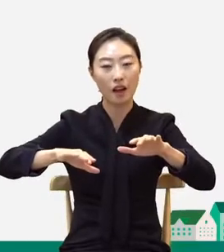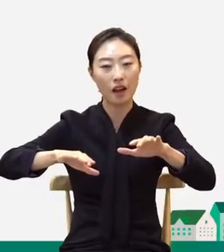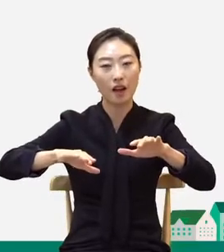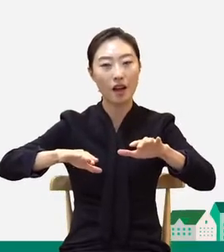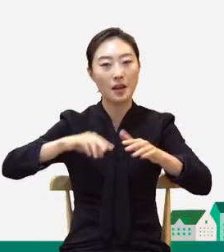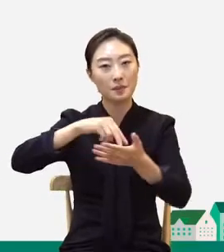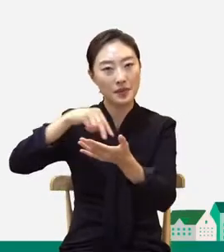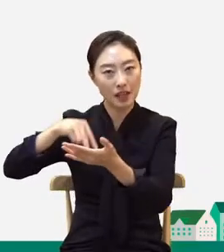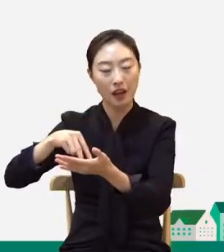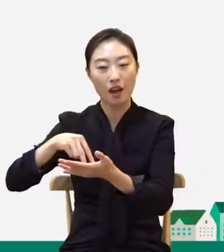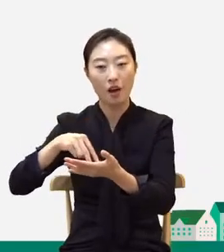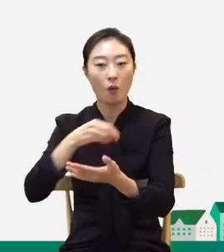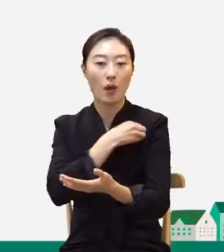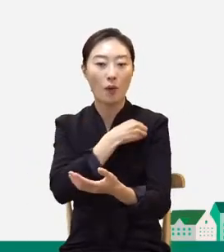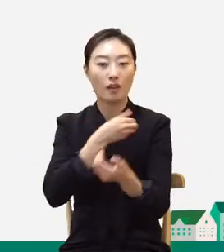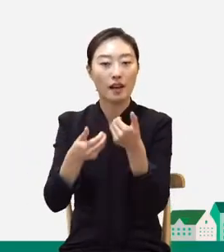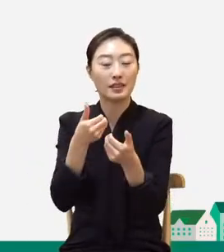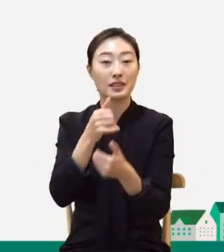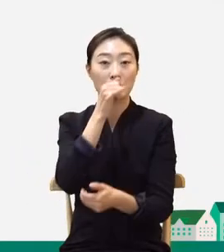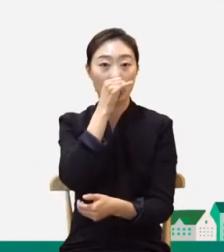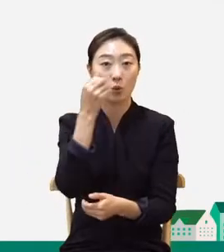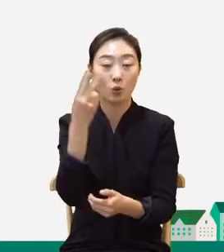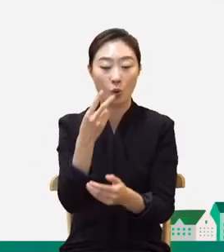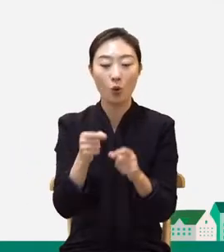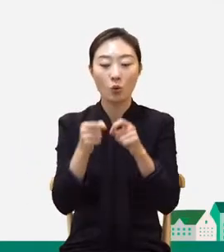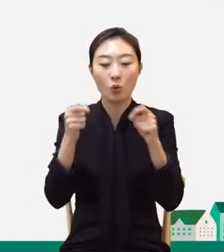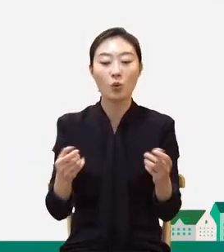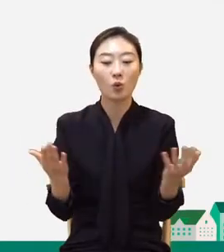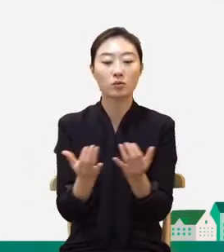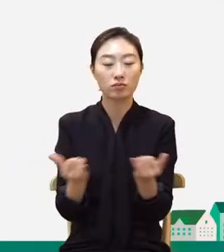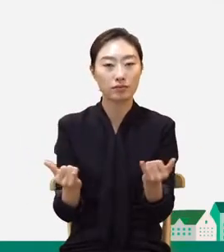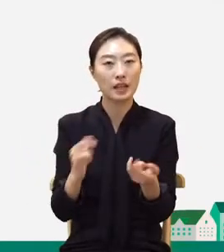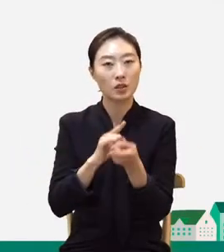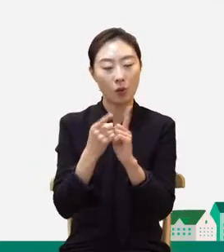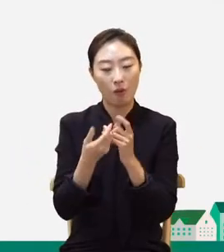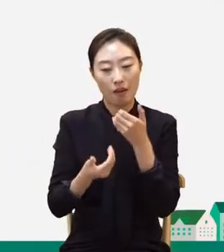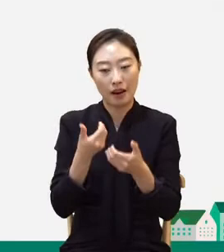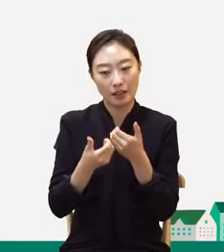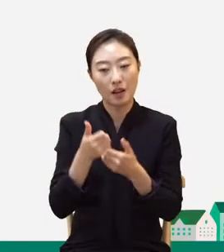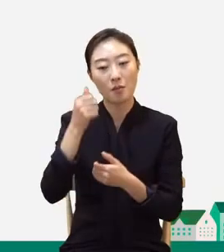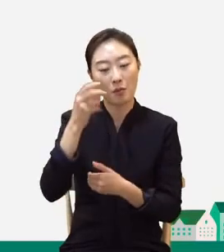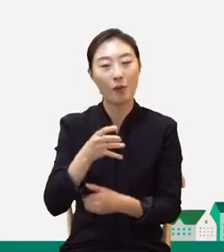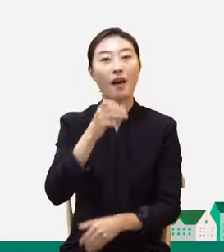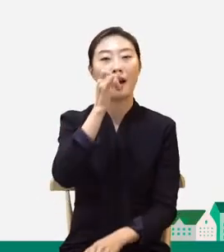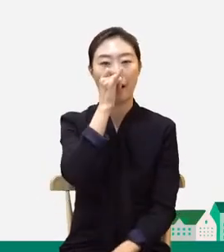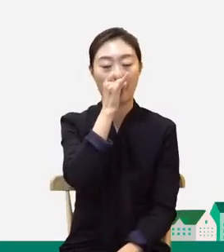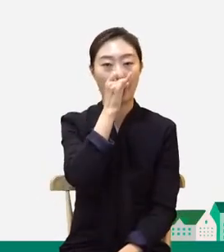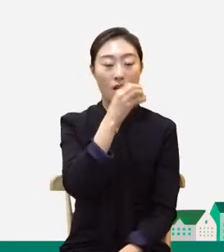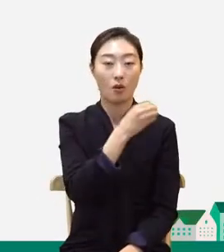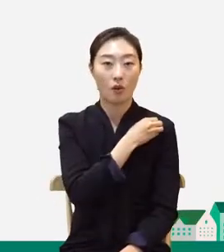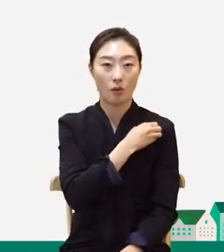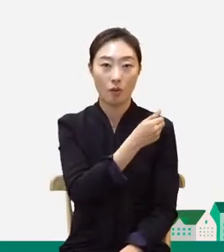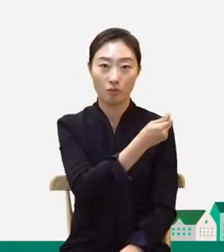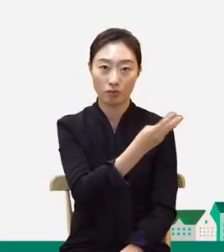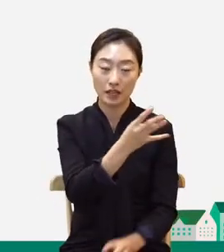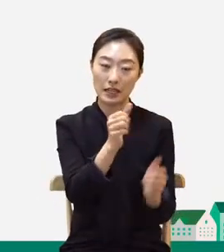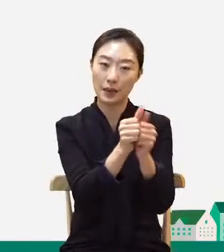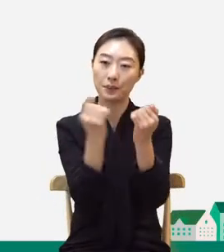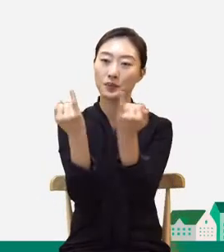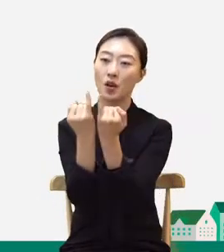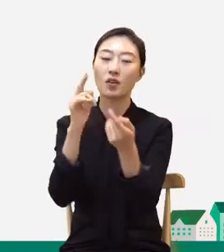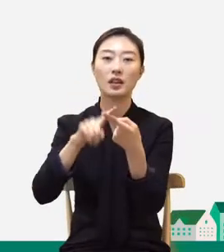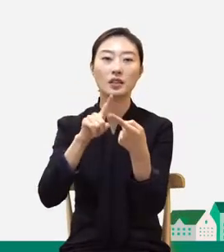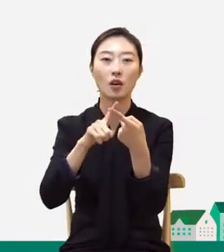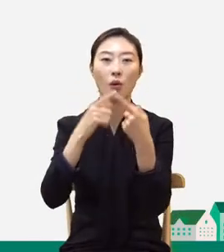갈등이 연출되기도 했고요. 또 동료 지원가 사이에서도 갈등이 초래되기도 하였습니다. 또 회원분들이 성별에 대한